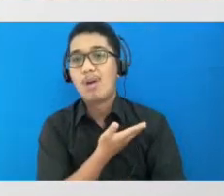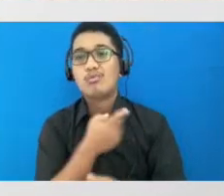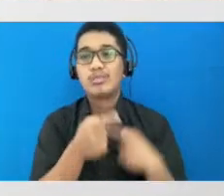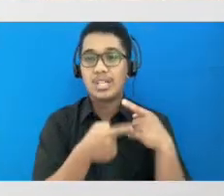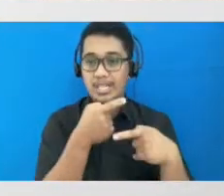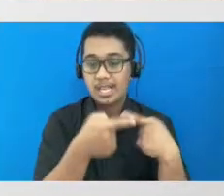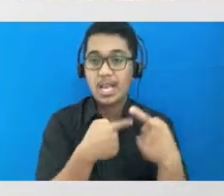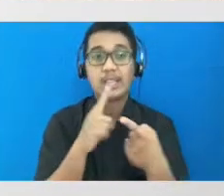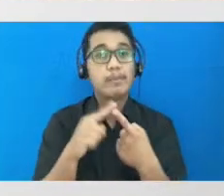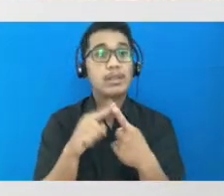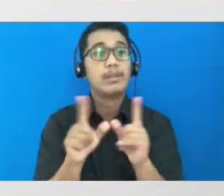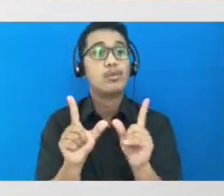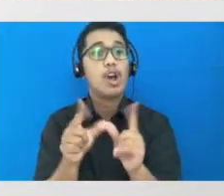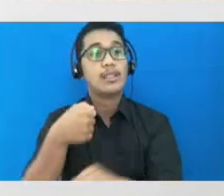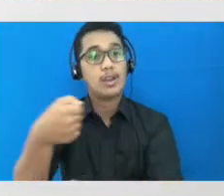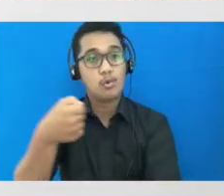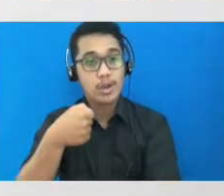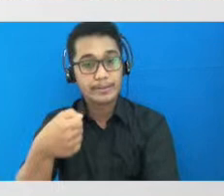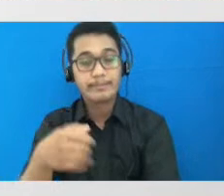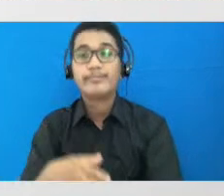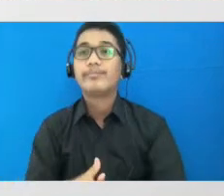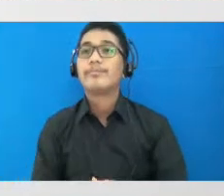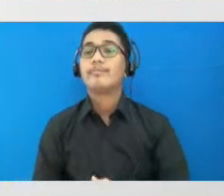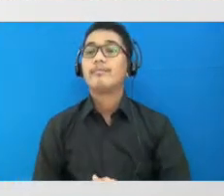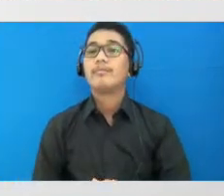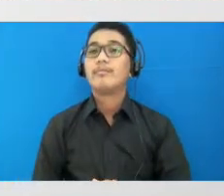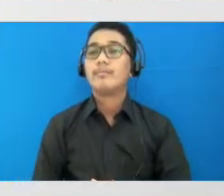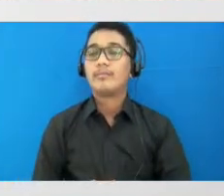teman-teman wartawan bahwa